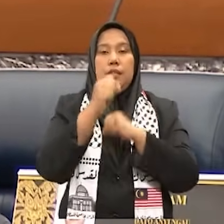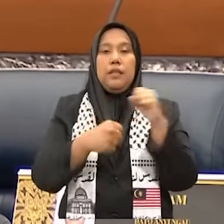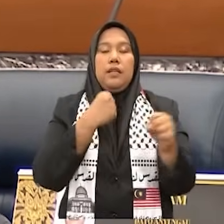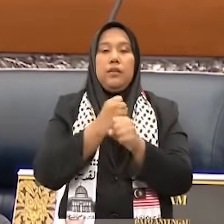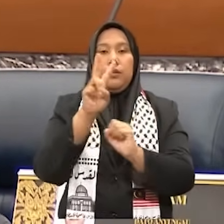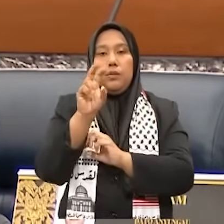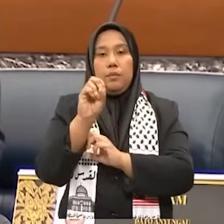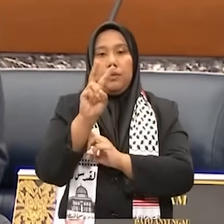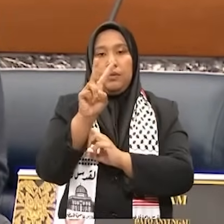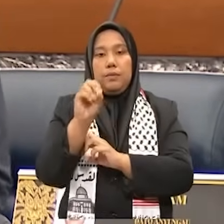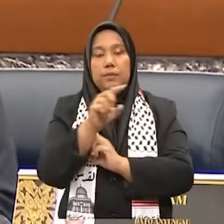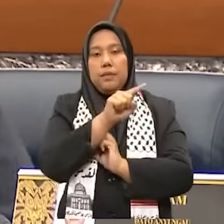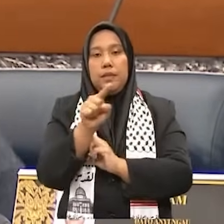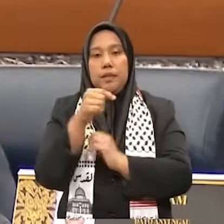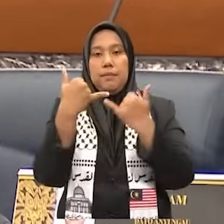kini.